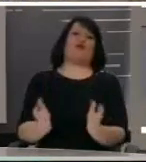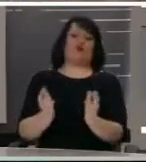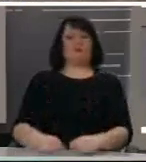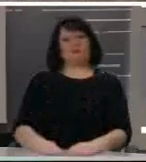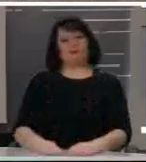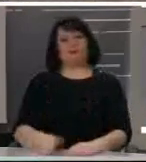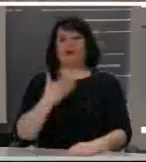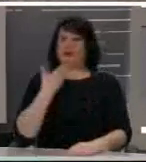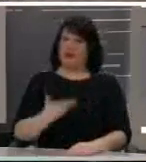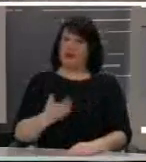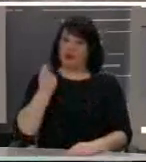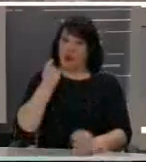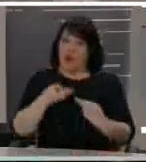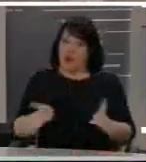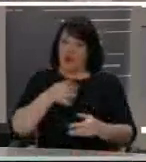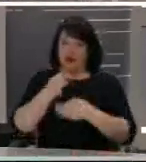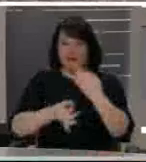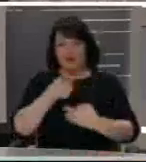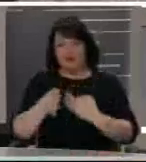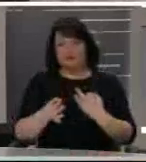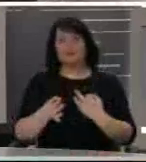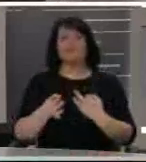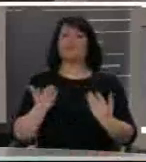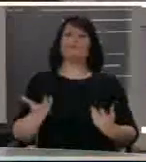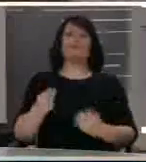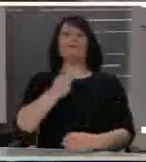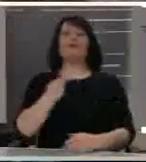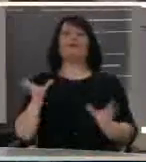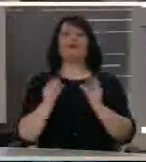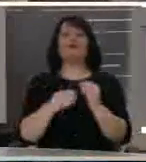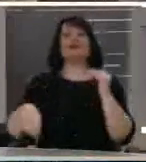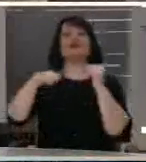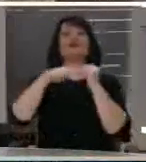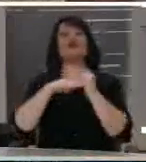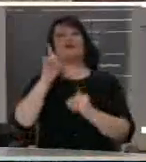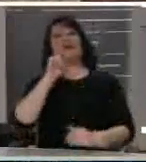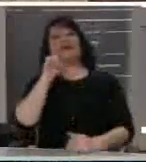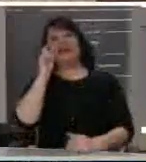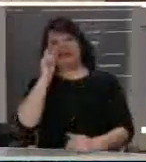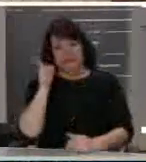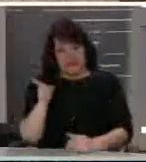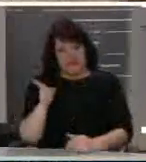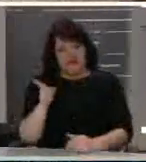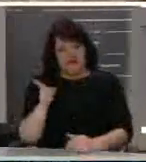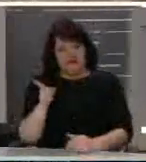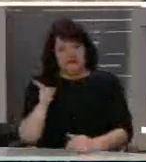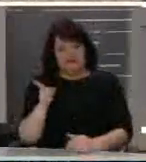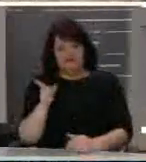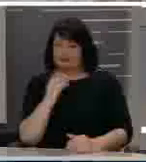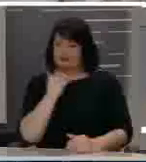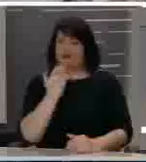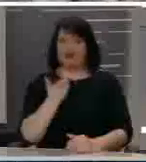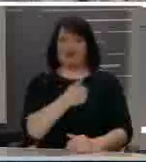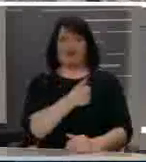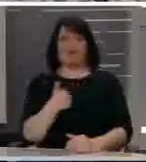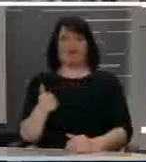Κλείνοντας, επιτρέψτε μου να σημειώσω ότι το ζήτημα της ισότητας των δύο φύλων δεν μπορεί να περιορίζεται μόνο